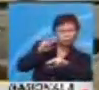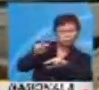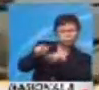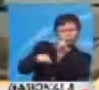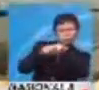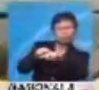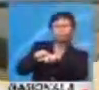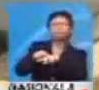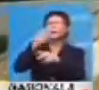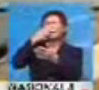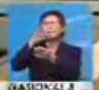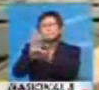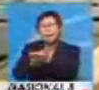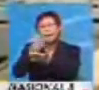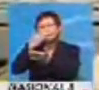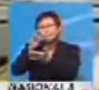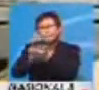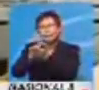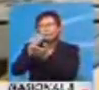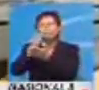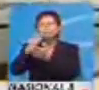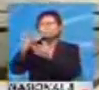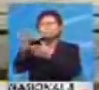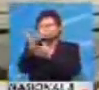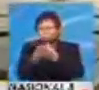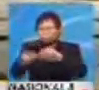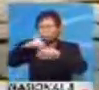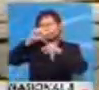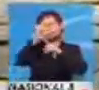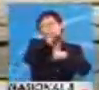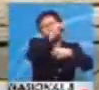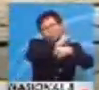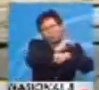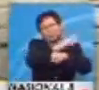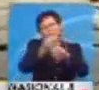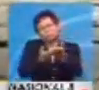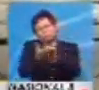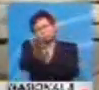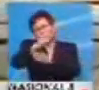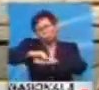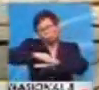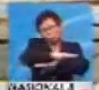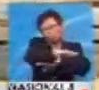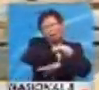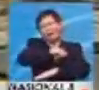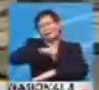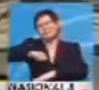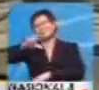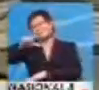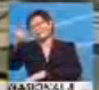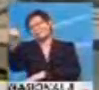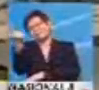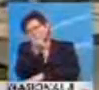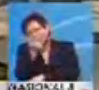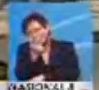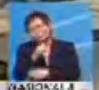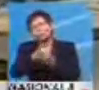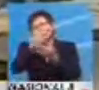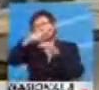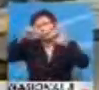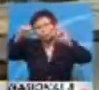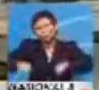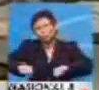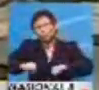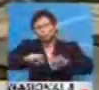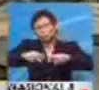memastikan unsur tidak sehat tidak diserap dalam persatuan dan seterusnya akan mempengaruhi ahli yang lain bagi membolehkan